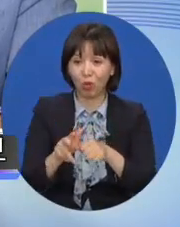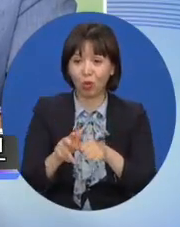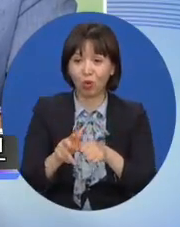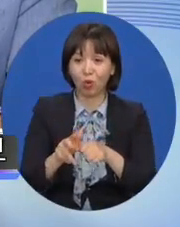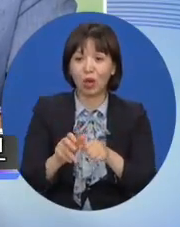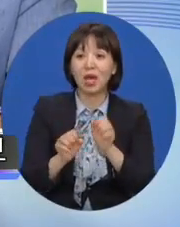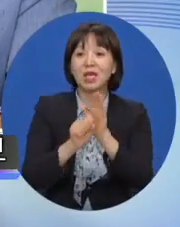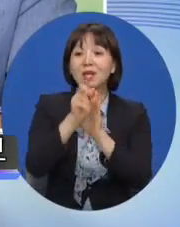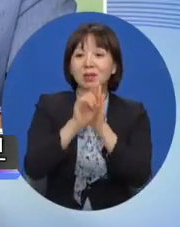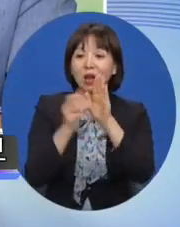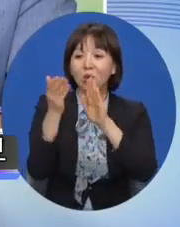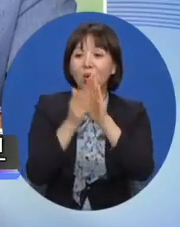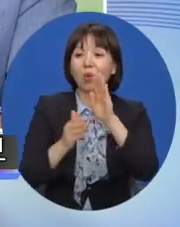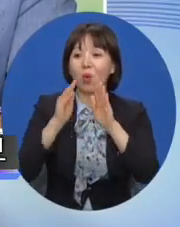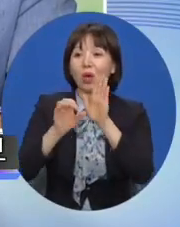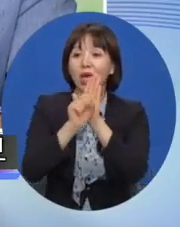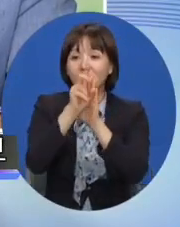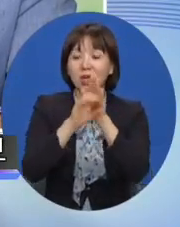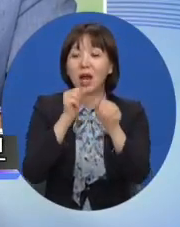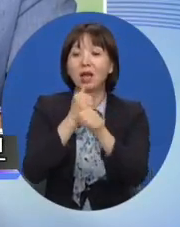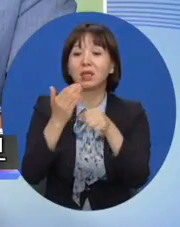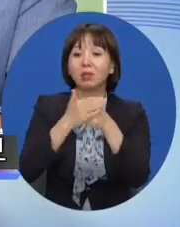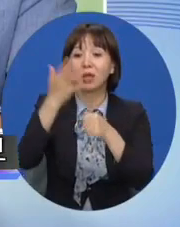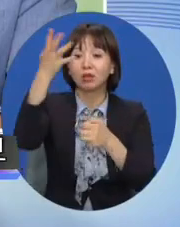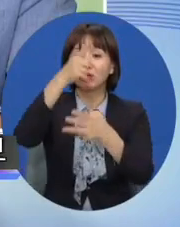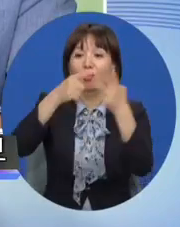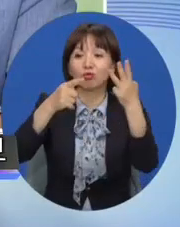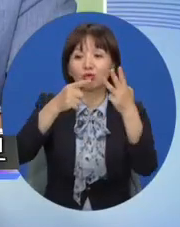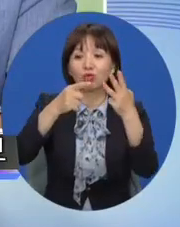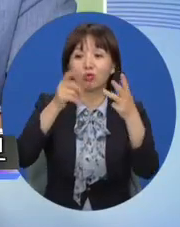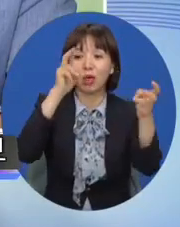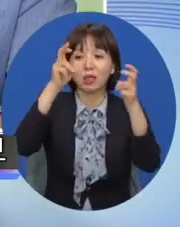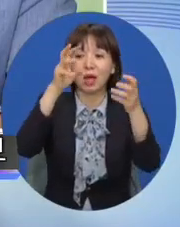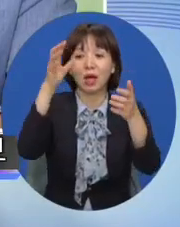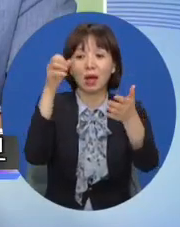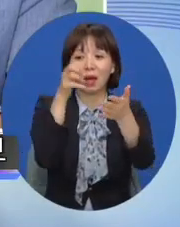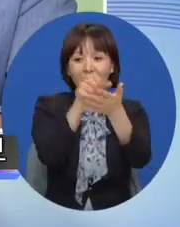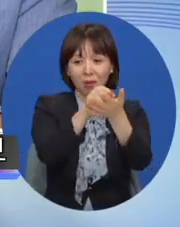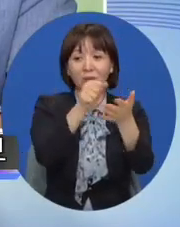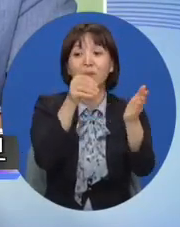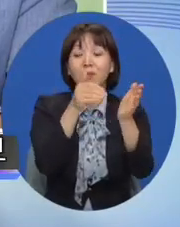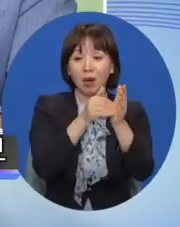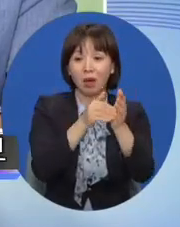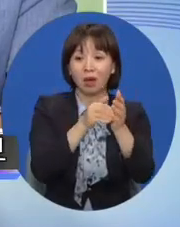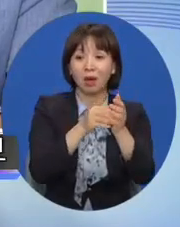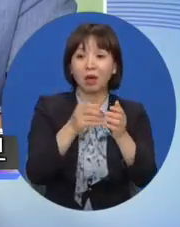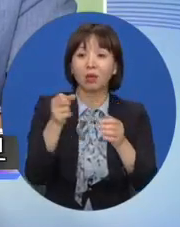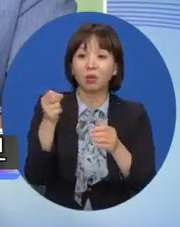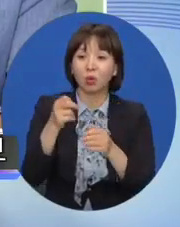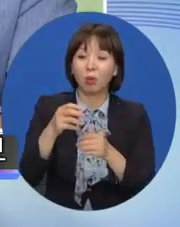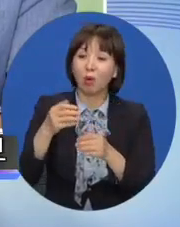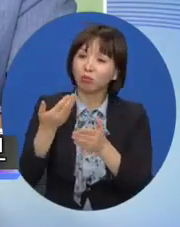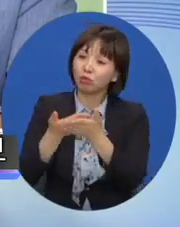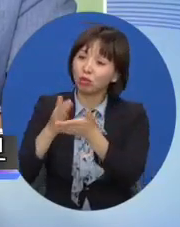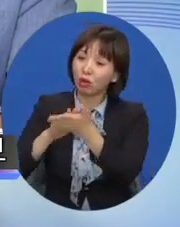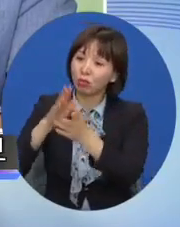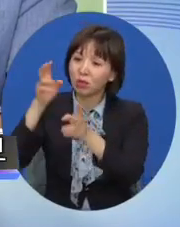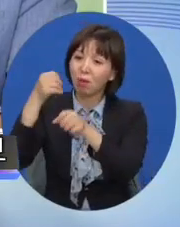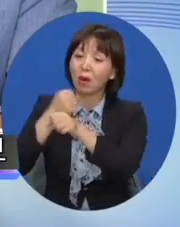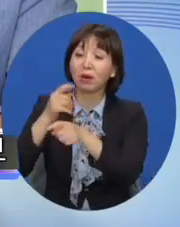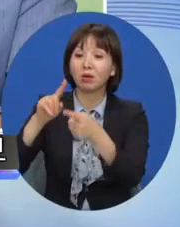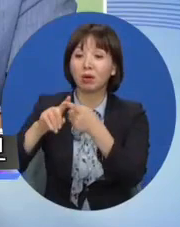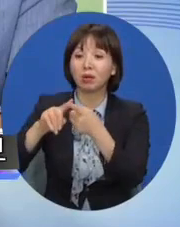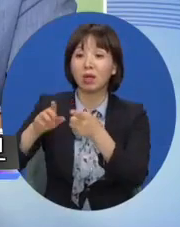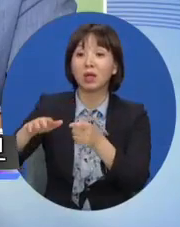입찰을 보이기 때문에 청주업체가 아마 된 걸로 알고 있고 고향의 강 정비사업도 우리 시에서